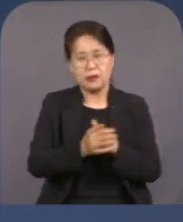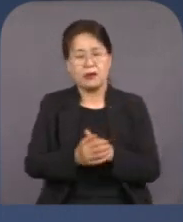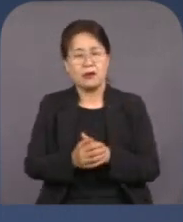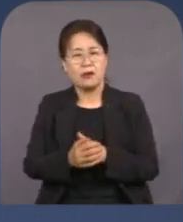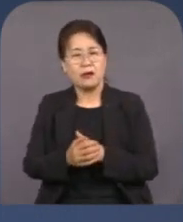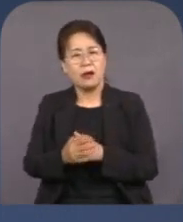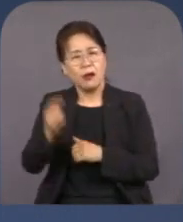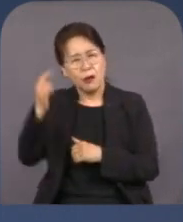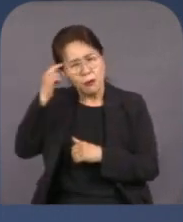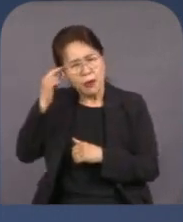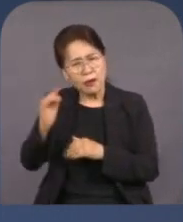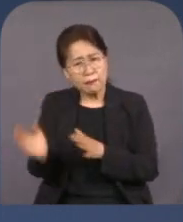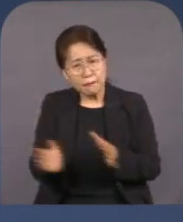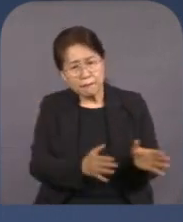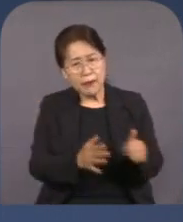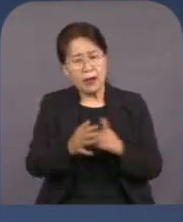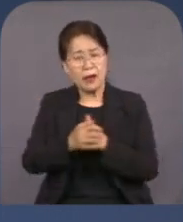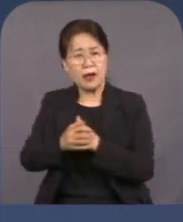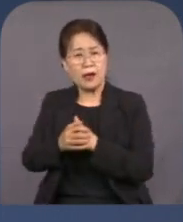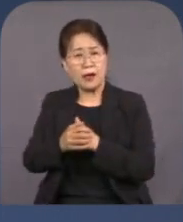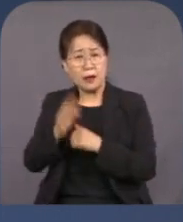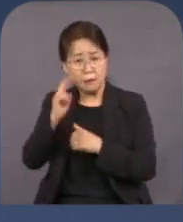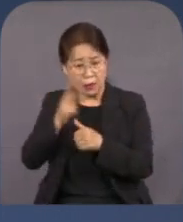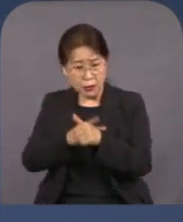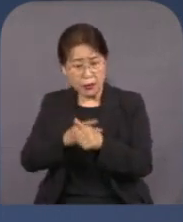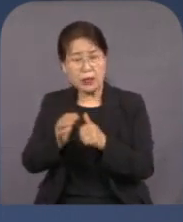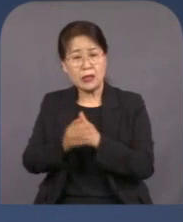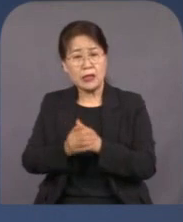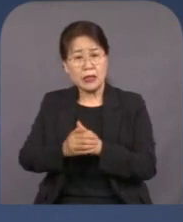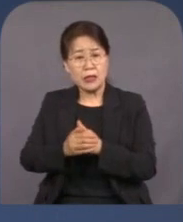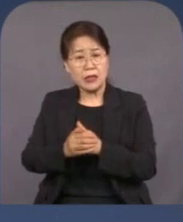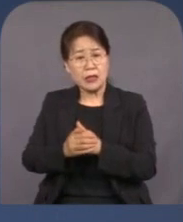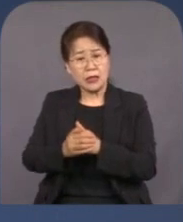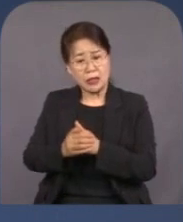씨름 곧 레슬링으로 표현했습니까 그것은